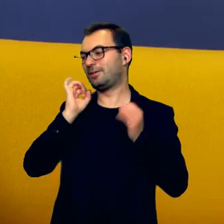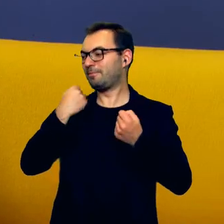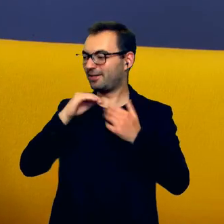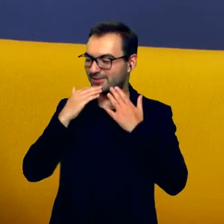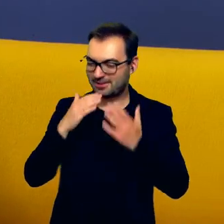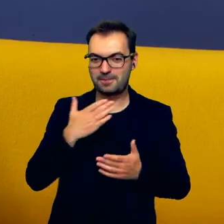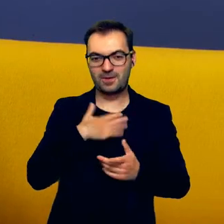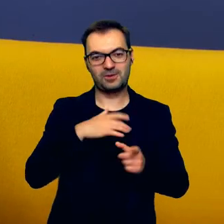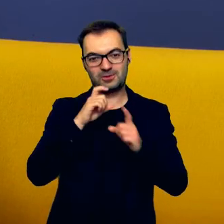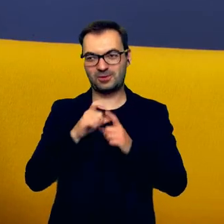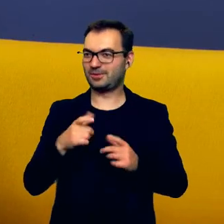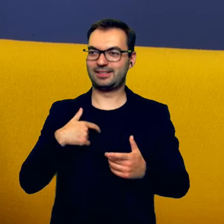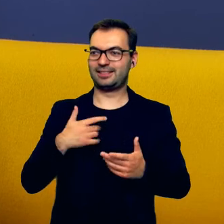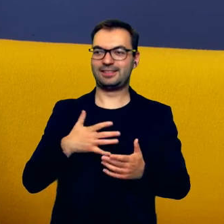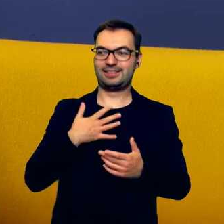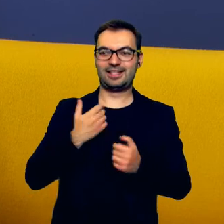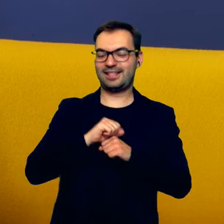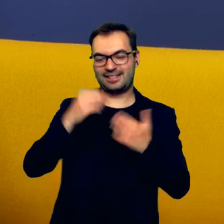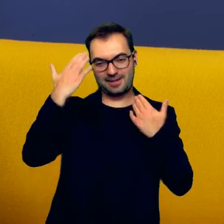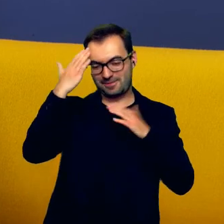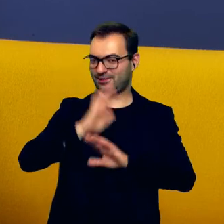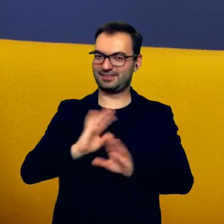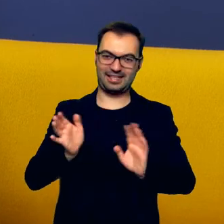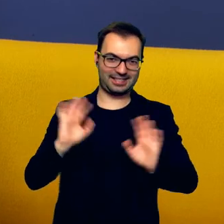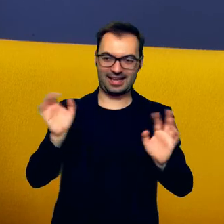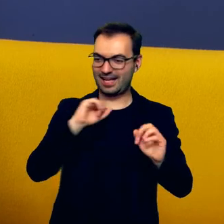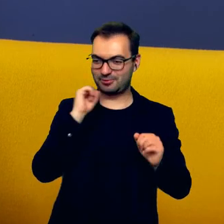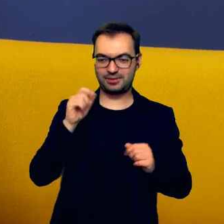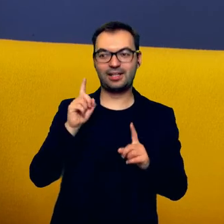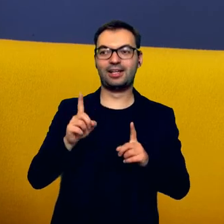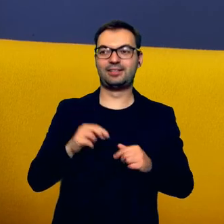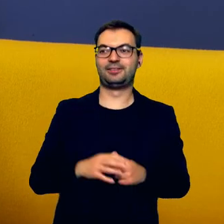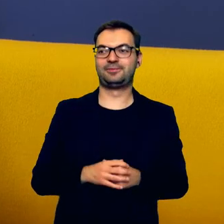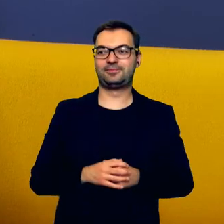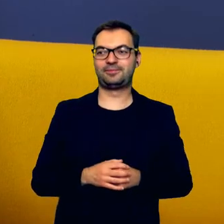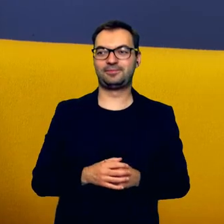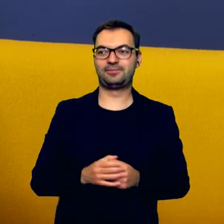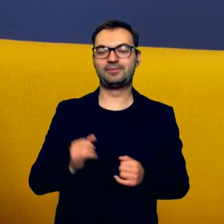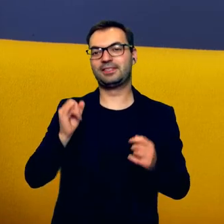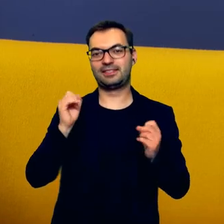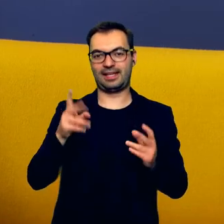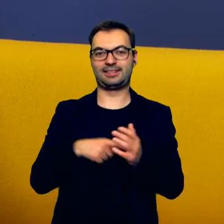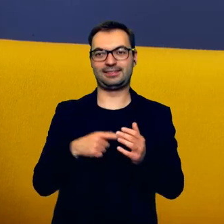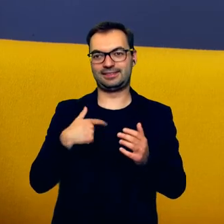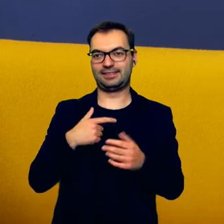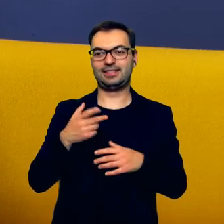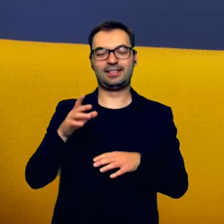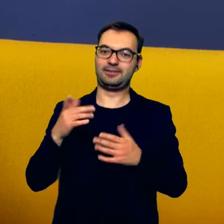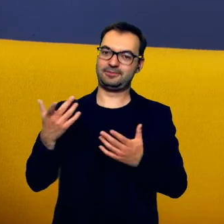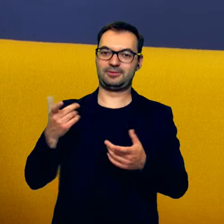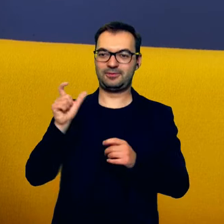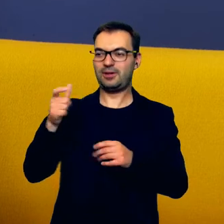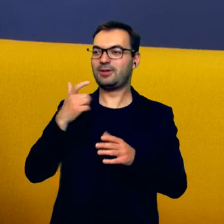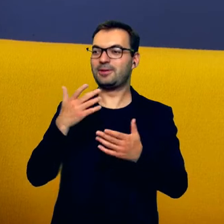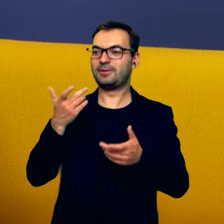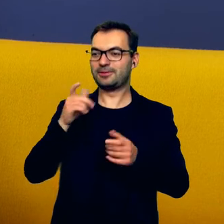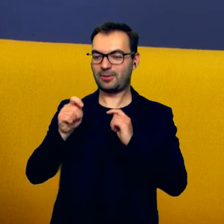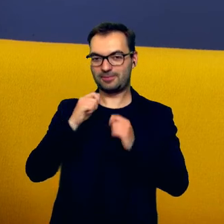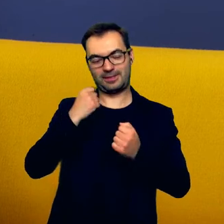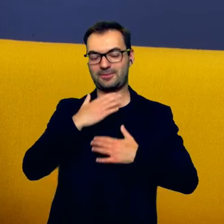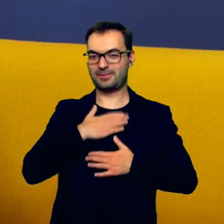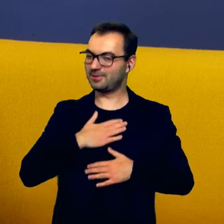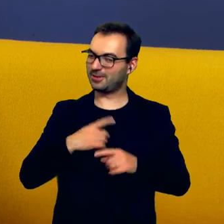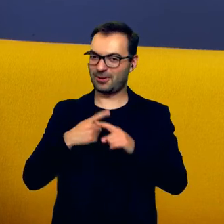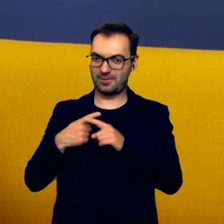dziękuję za te miłe słowa. Nie poczuwam się, nie jestem mistrzem, ale tak czy inaczej traktuję pani słowa jako niezwykle